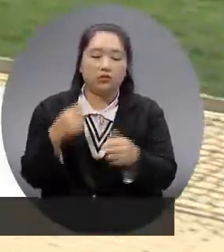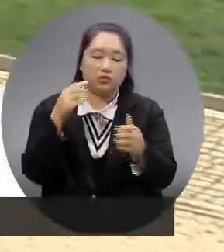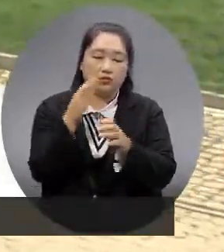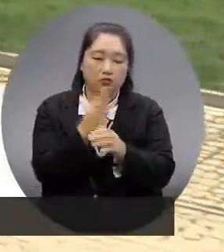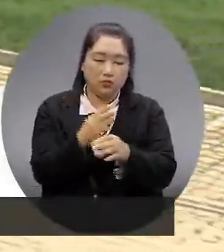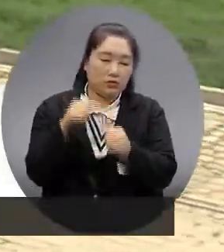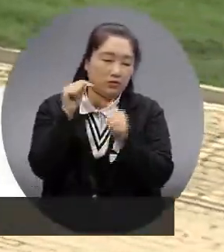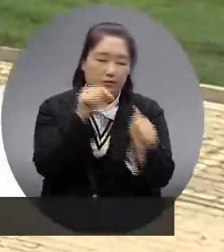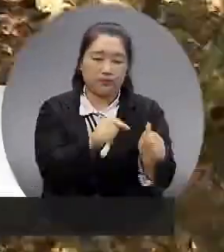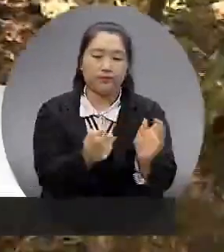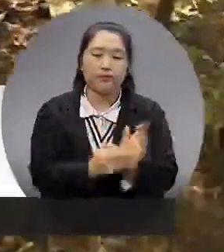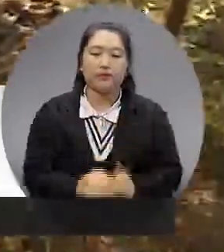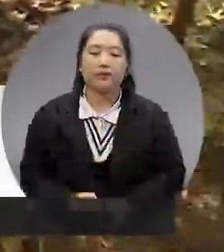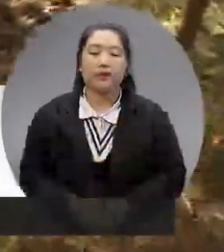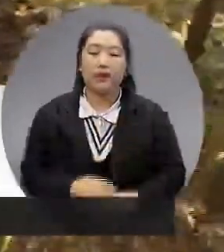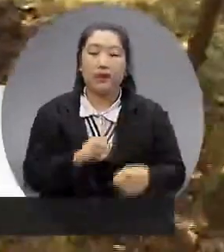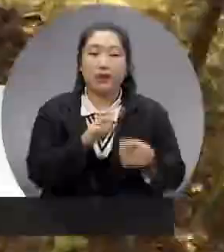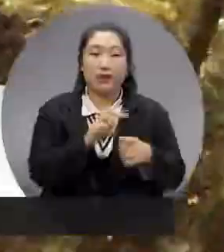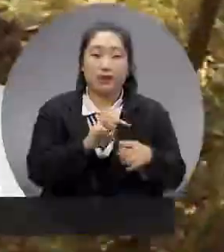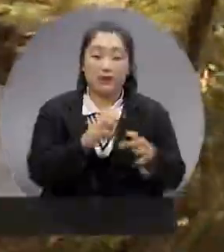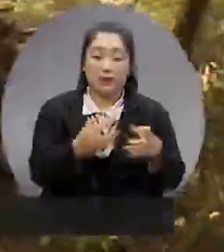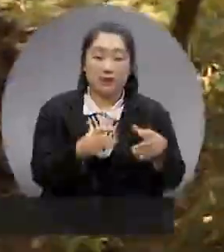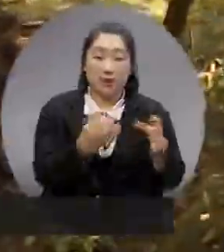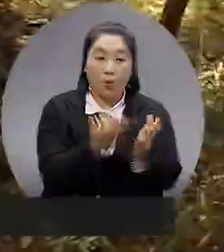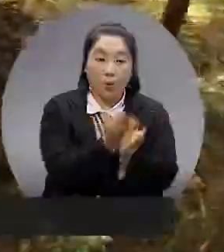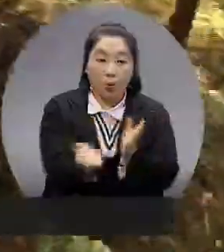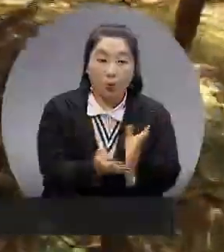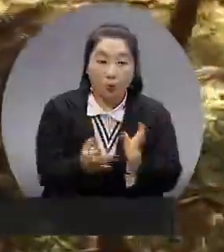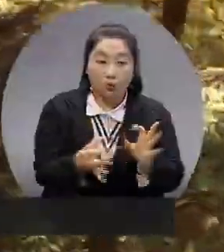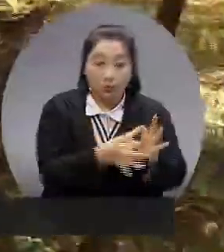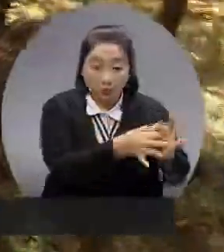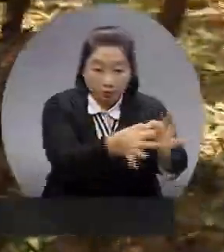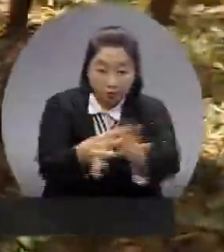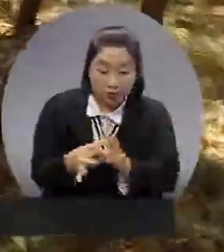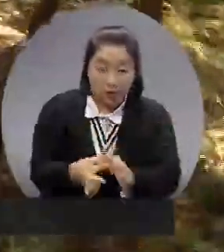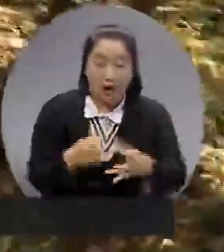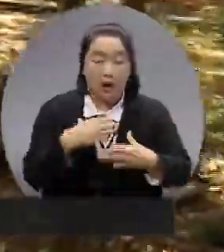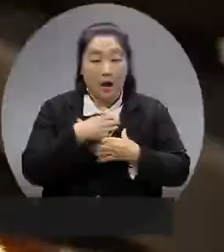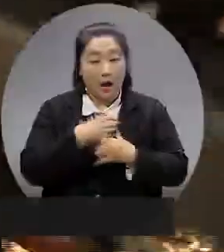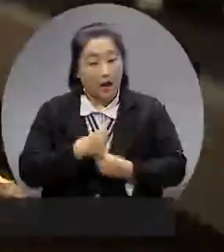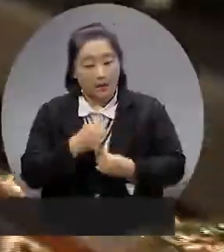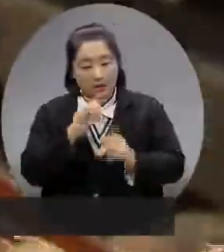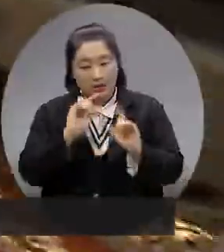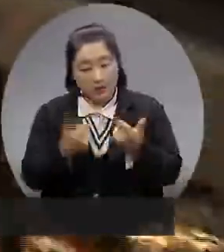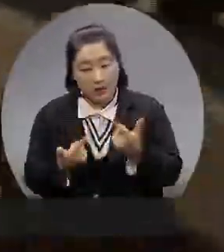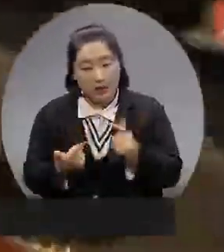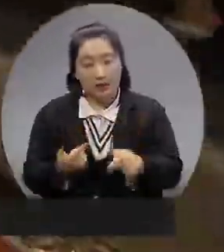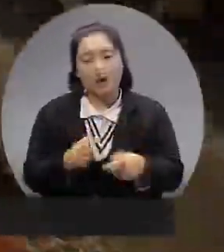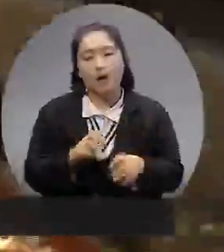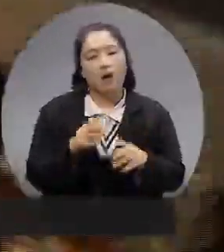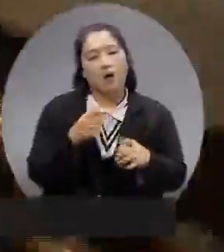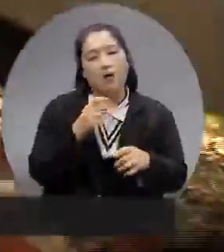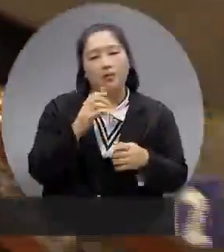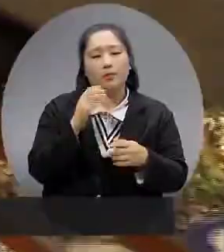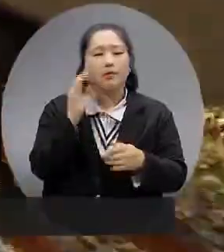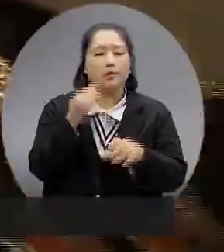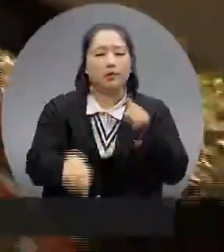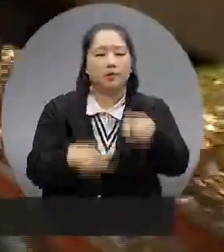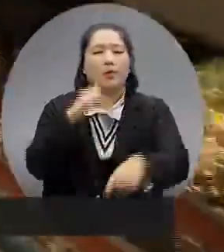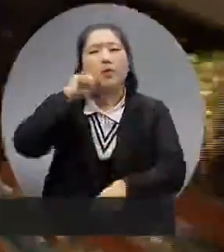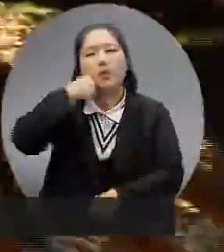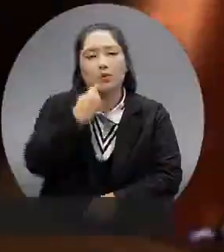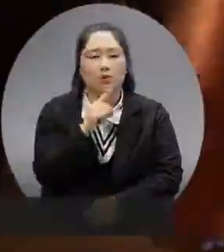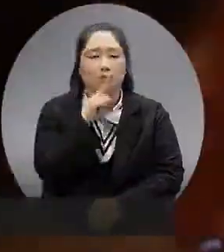주문했습니다. 또 레이크파크 르네상스 사업도 안전이 확보되지 않는다면 사상 누각에 불과하다고